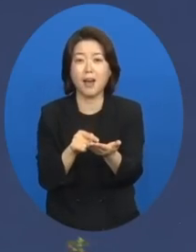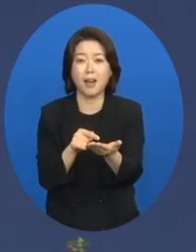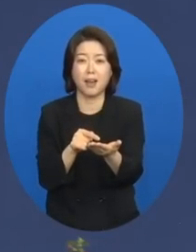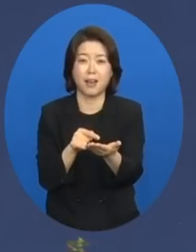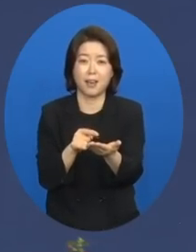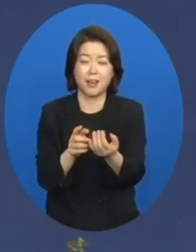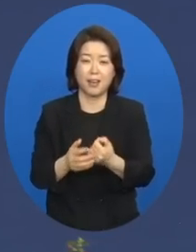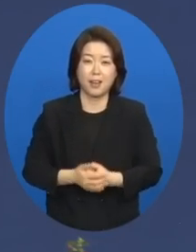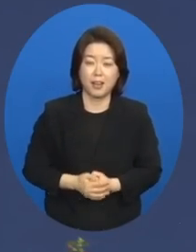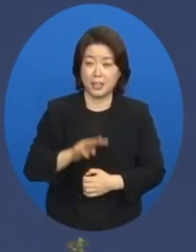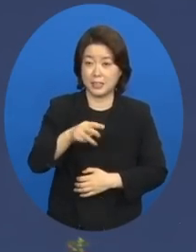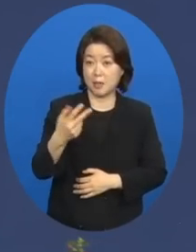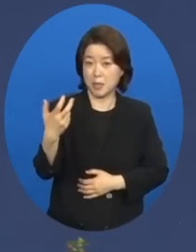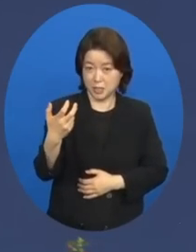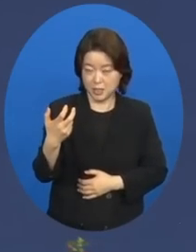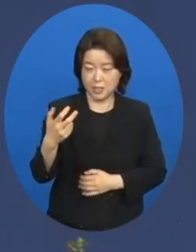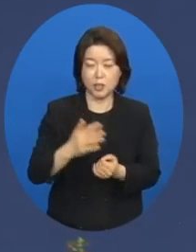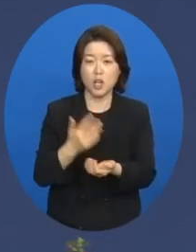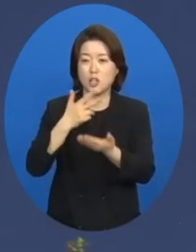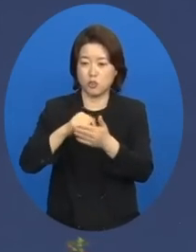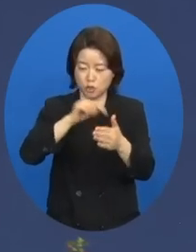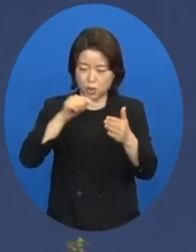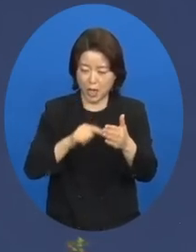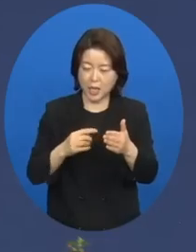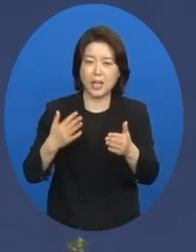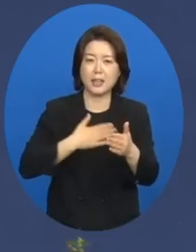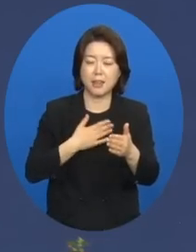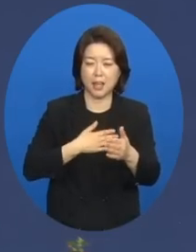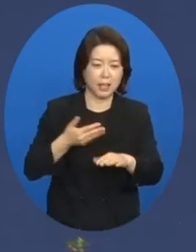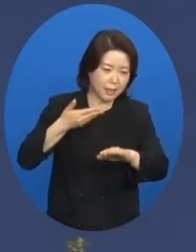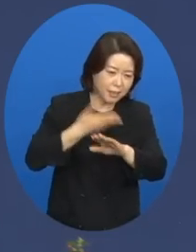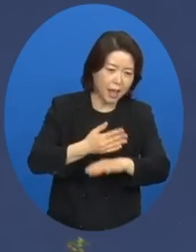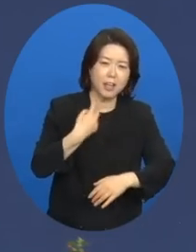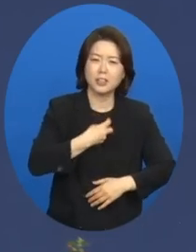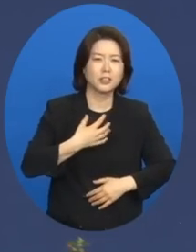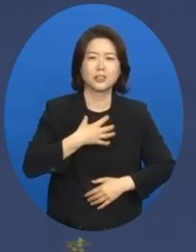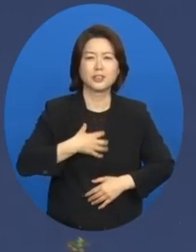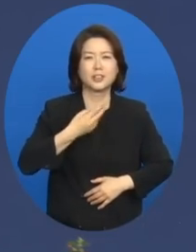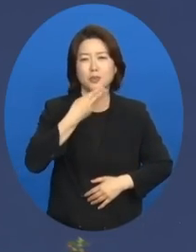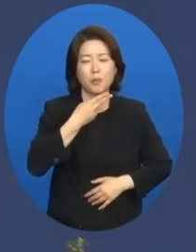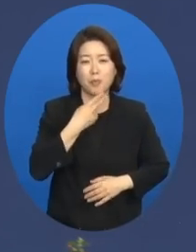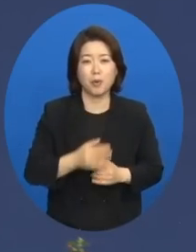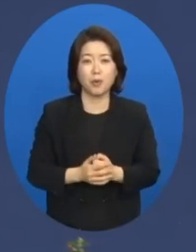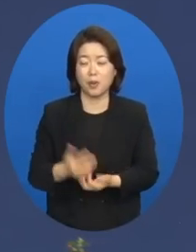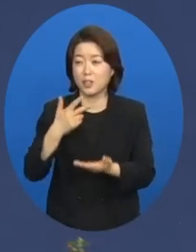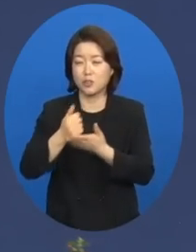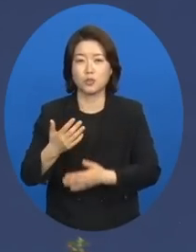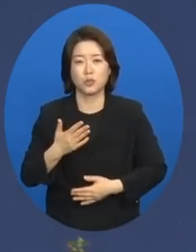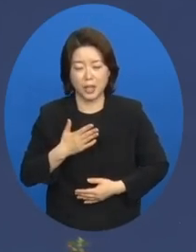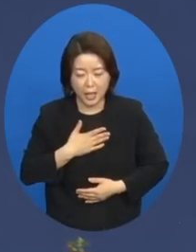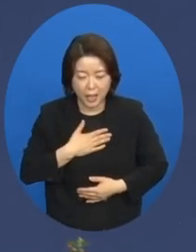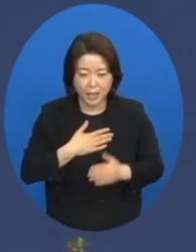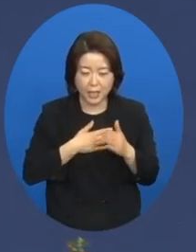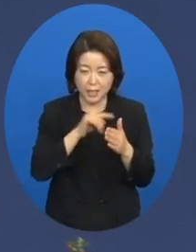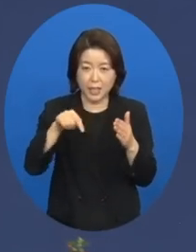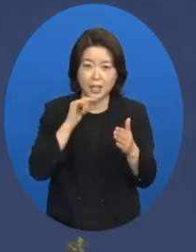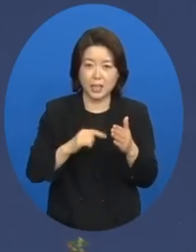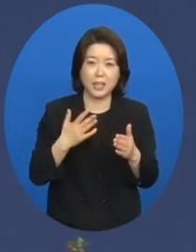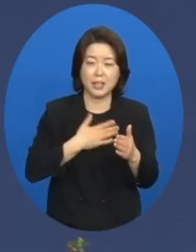보아도 370작 주 안에 있는 나에게 딴 근심이 있으랴. 주 안에 있는 나에게 딴 근심이